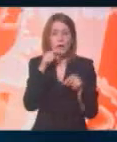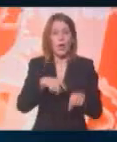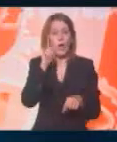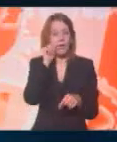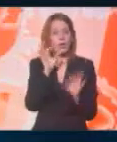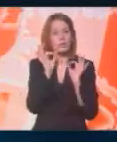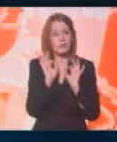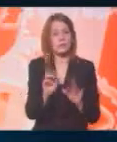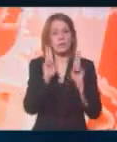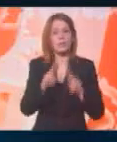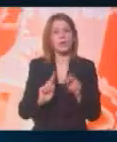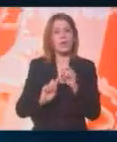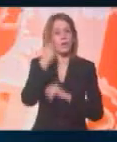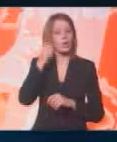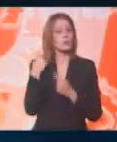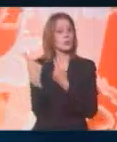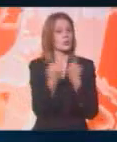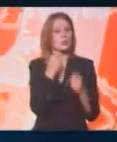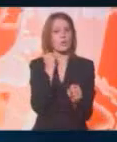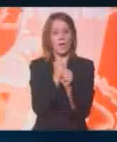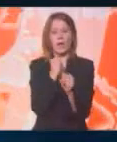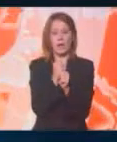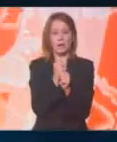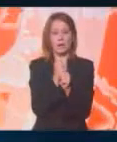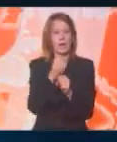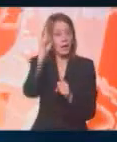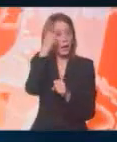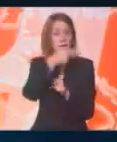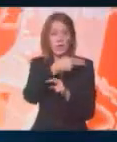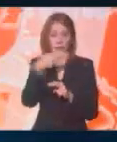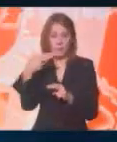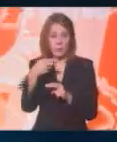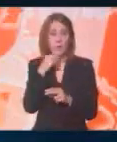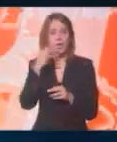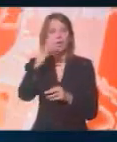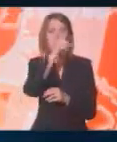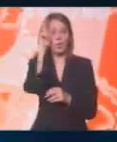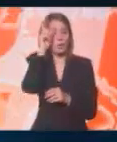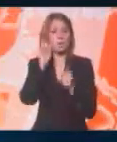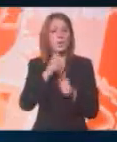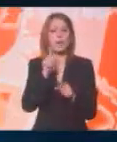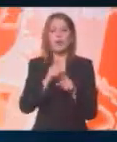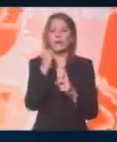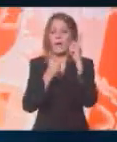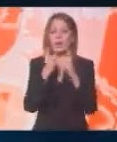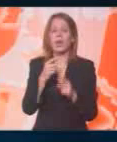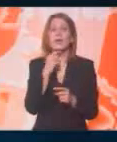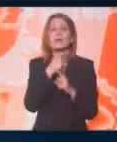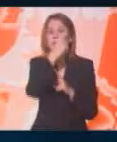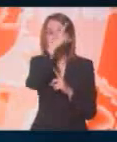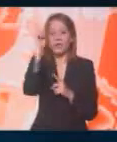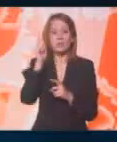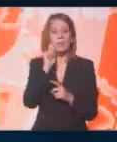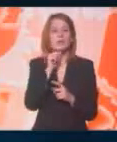će sasvim sigurno imati vrhunske uslove rada. Nemačka kompanija Falke, osim u Nemačkoj, danas ima fabrike i u Slovačkoj, Mađarskoj